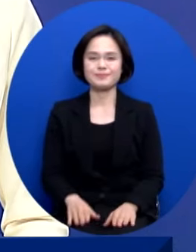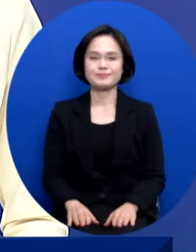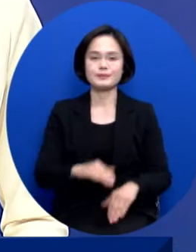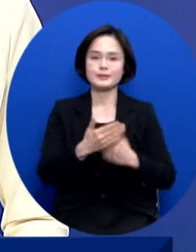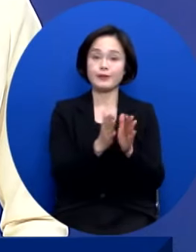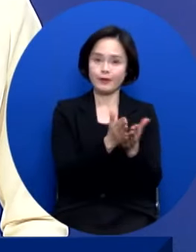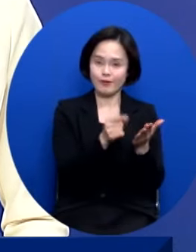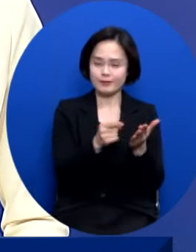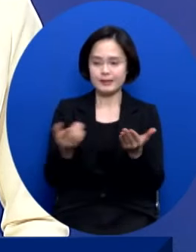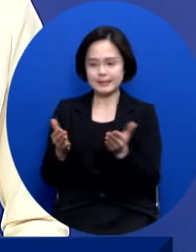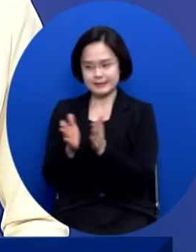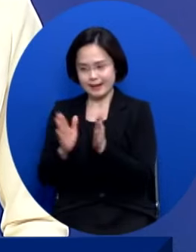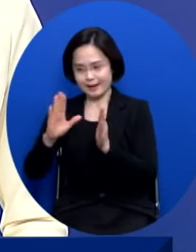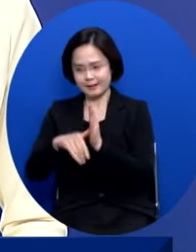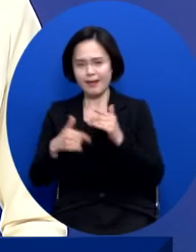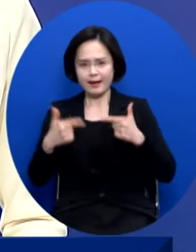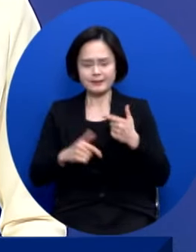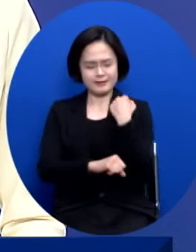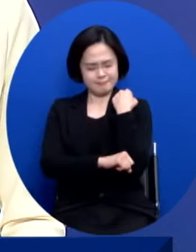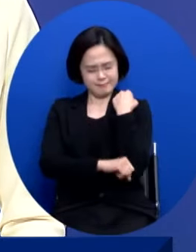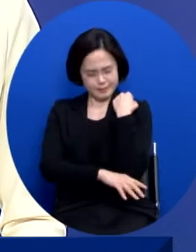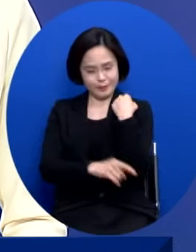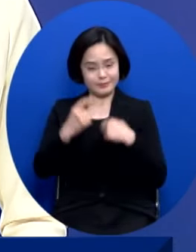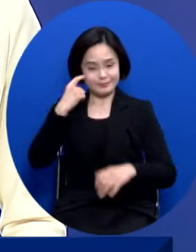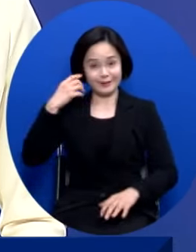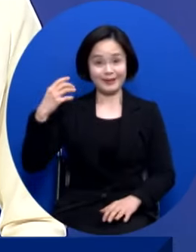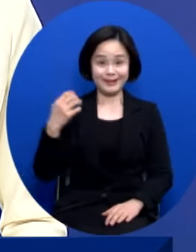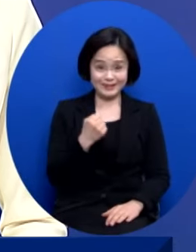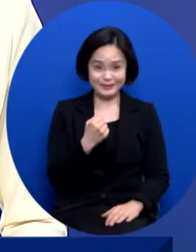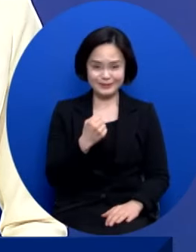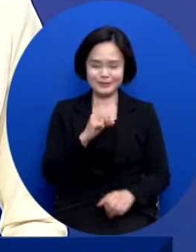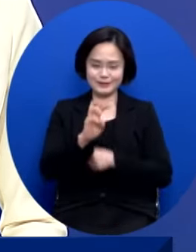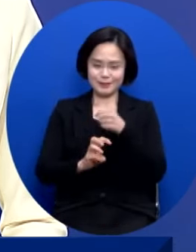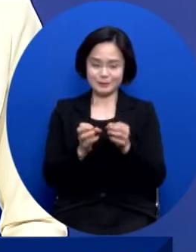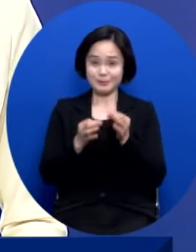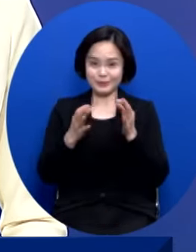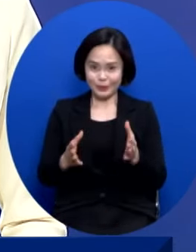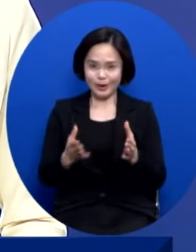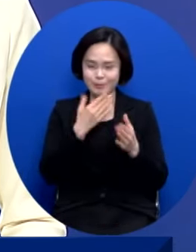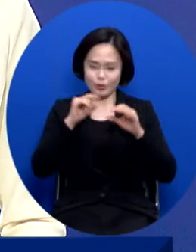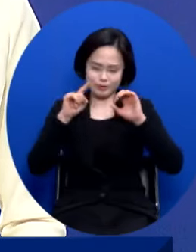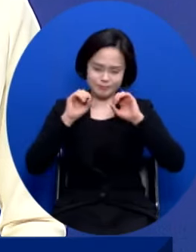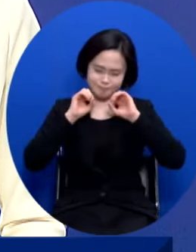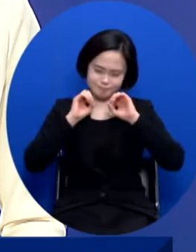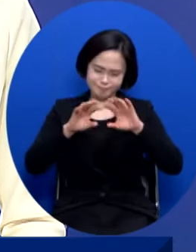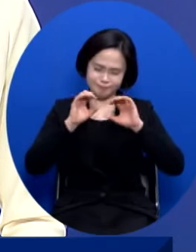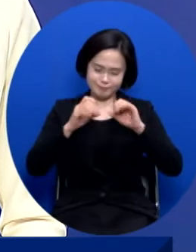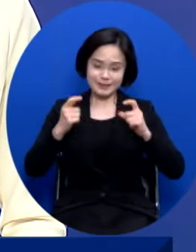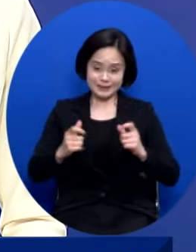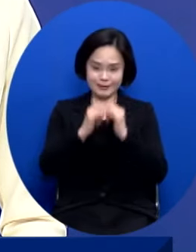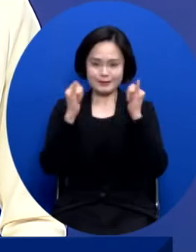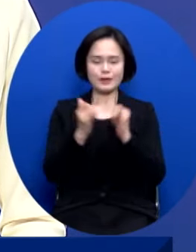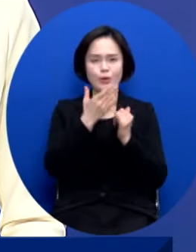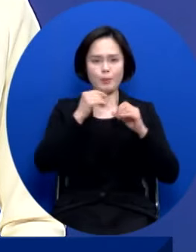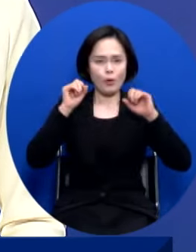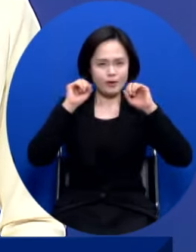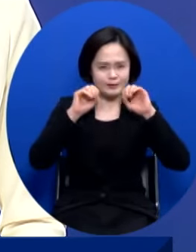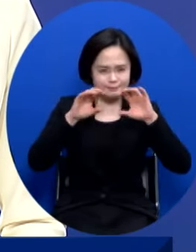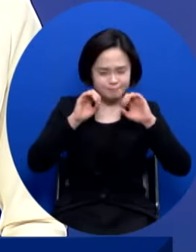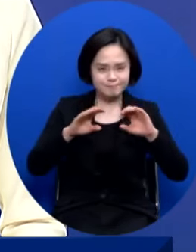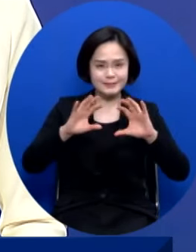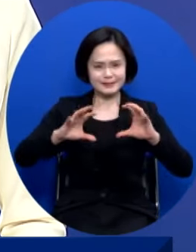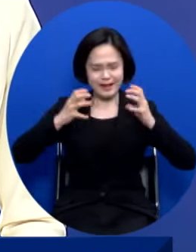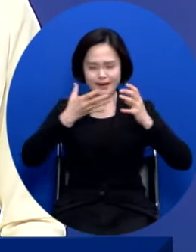모든 일의 중심으로 삼는 교회로서 지난 30년 동안 학원 복음화와 지역사회 복음화, 나아가 세계